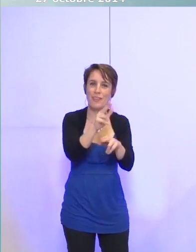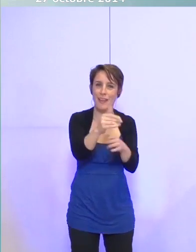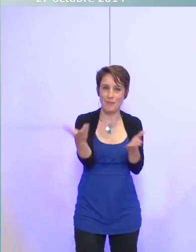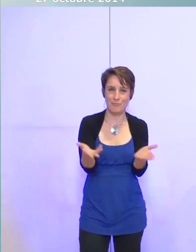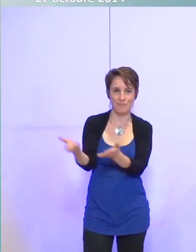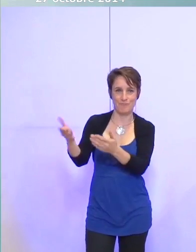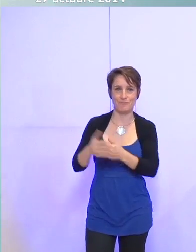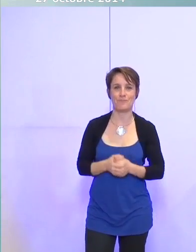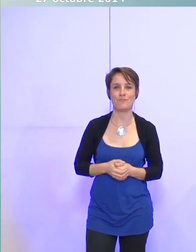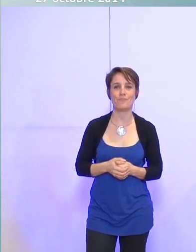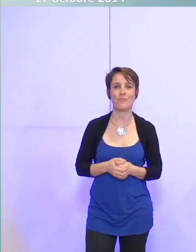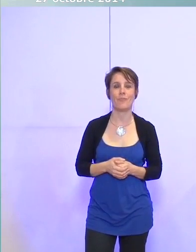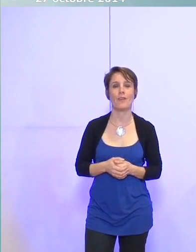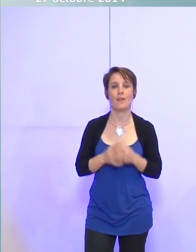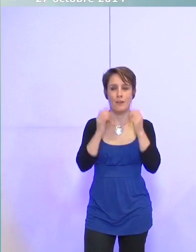savons, les données